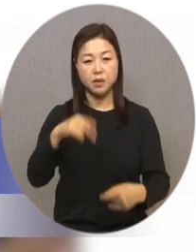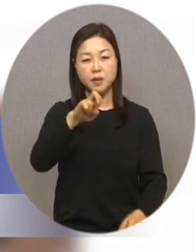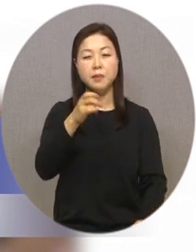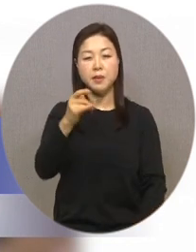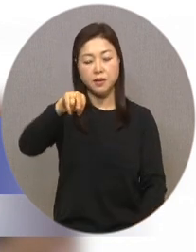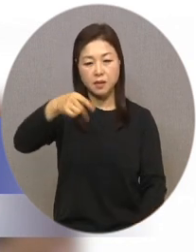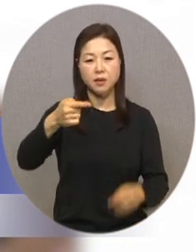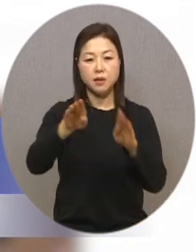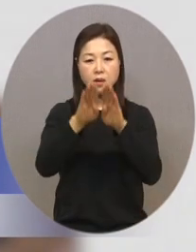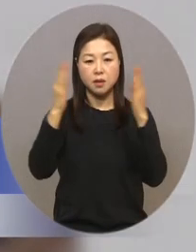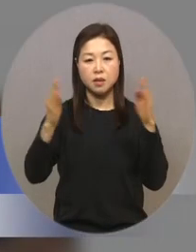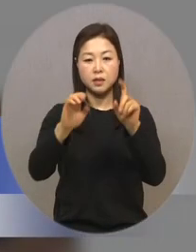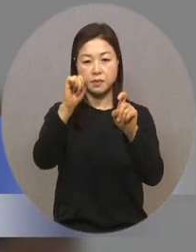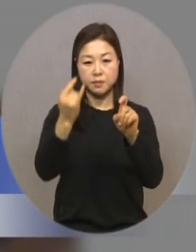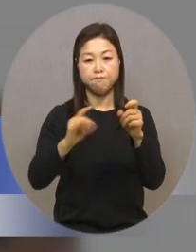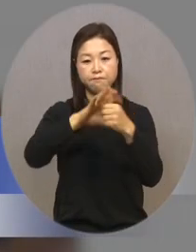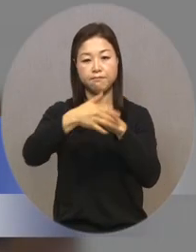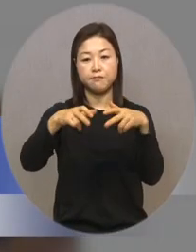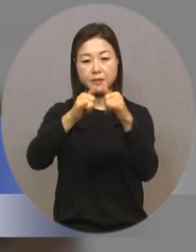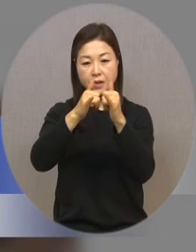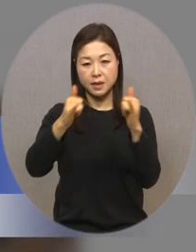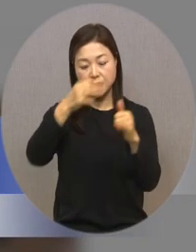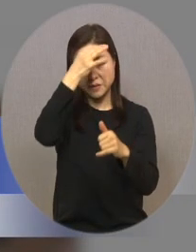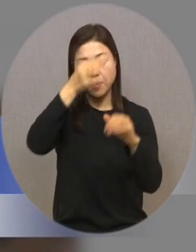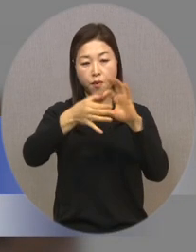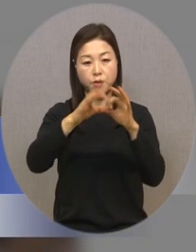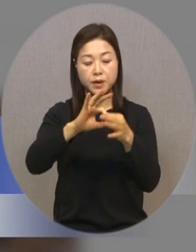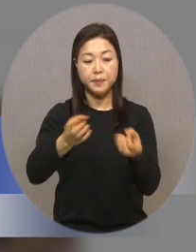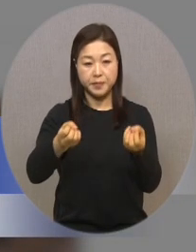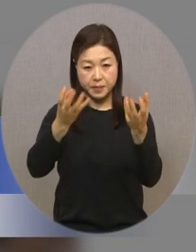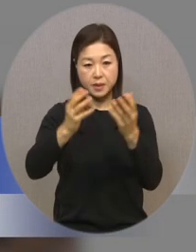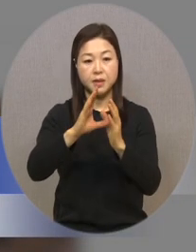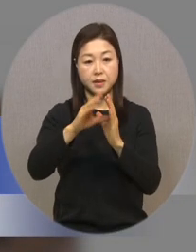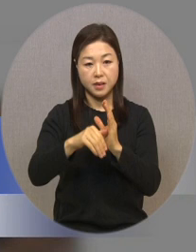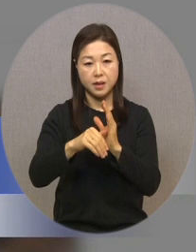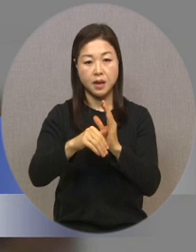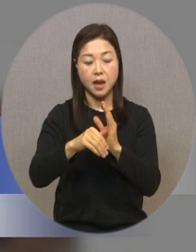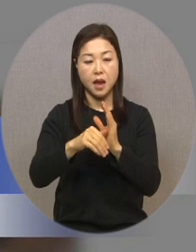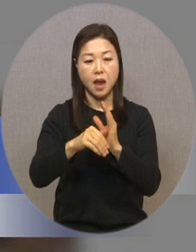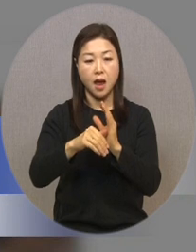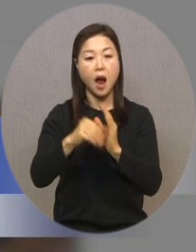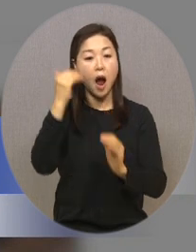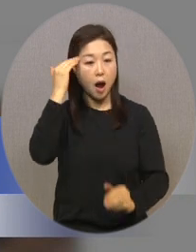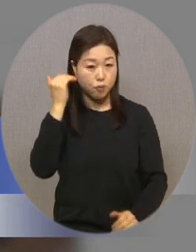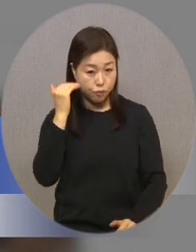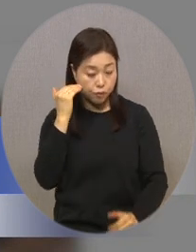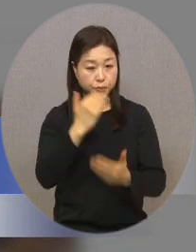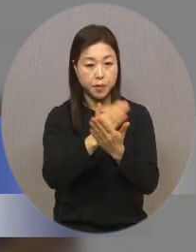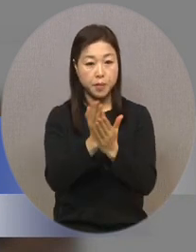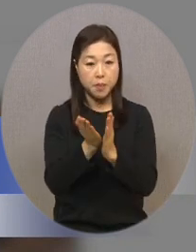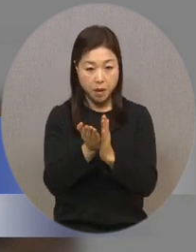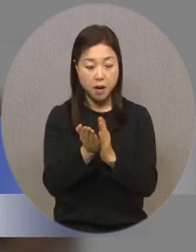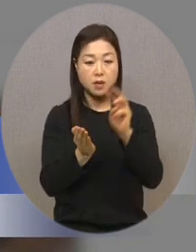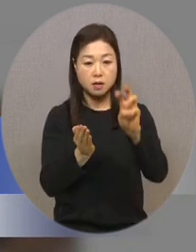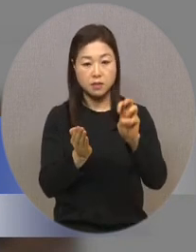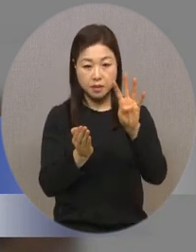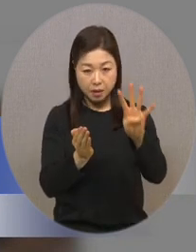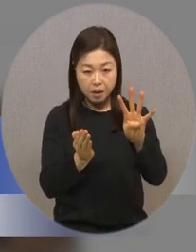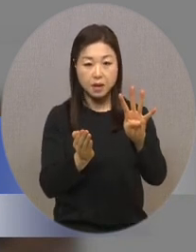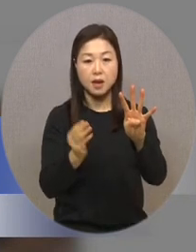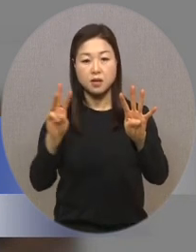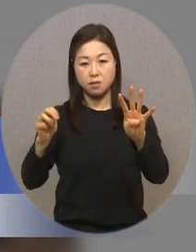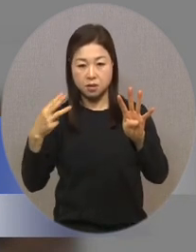개최된 제10회 국제장애인 기능올림픽에서 우리나라는 34개 직종에 34명의 대표 선수가